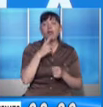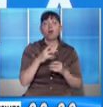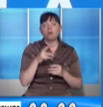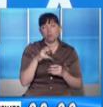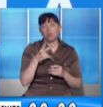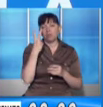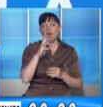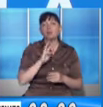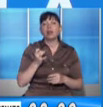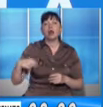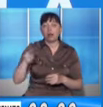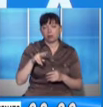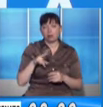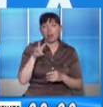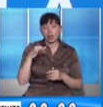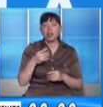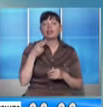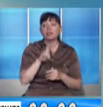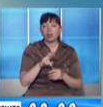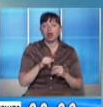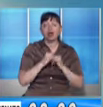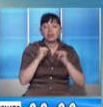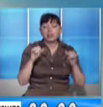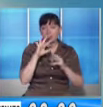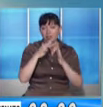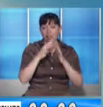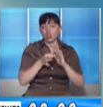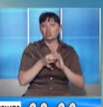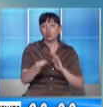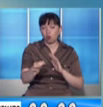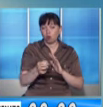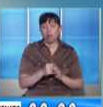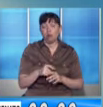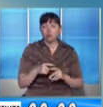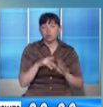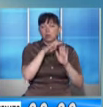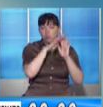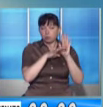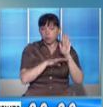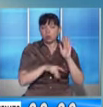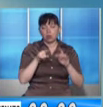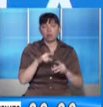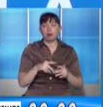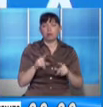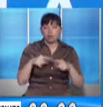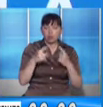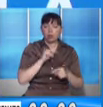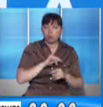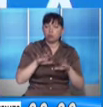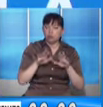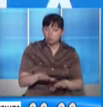lei pentru dezvoltarea satelor. Și există o listă destul de mare, crearea locurilor de muncă în